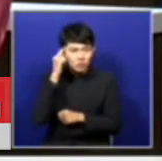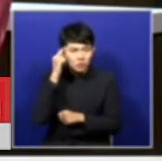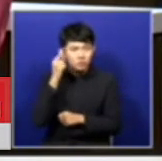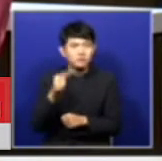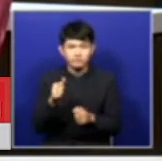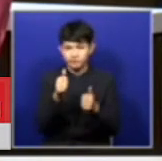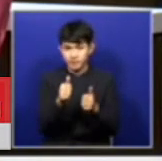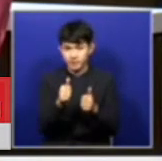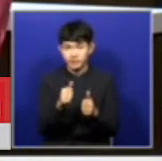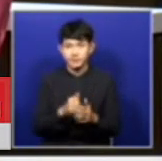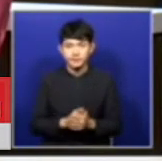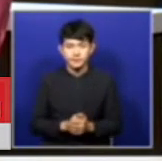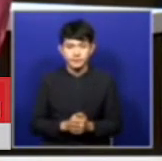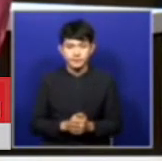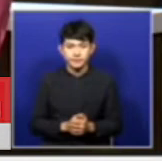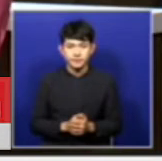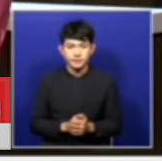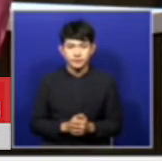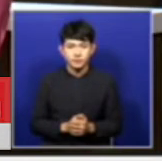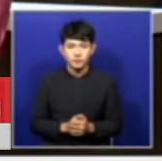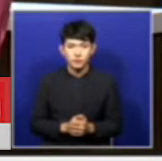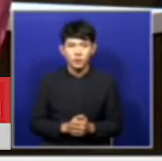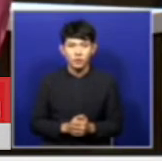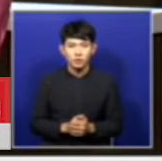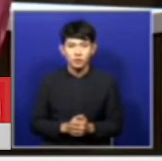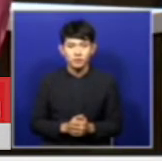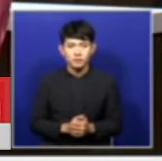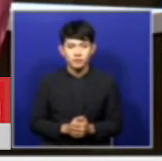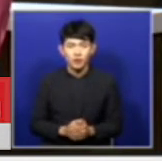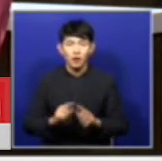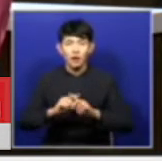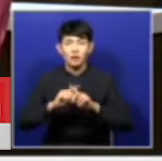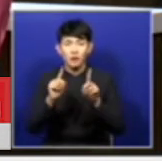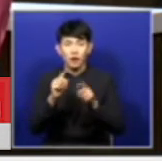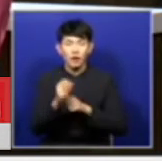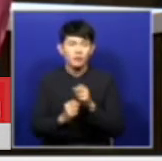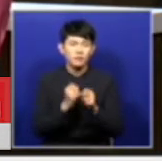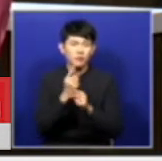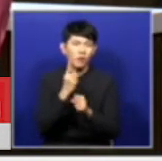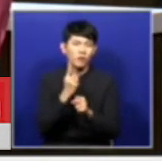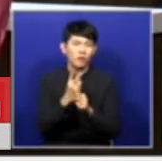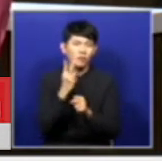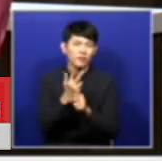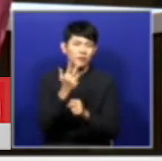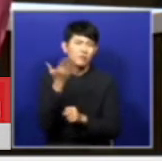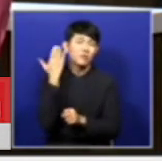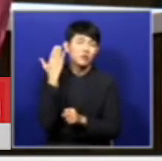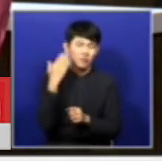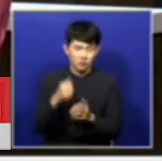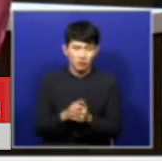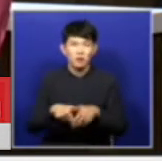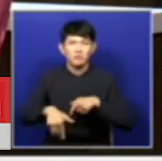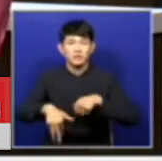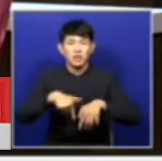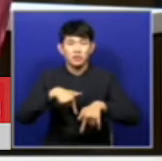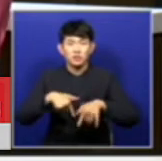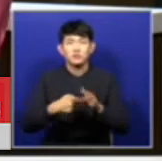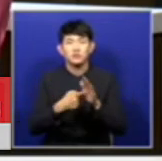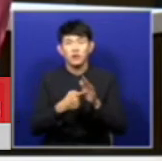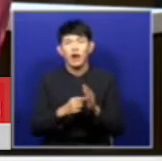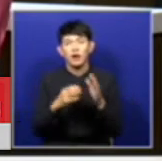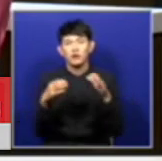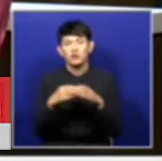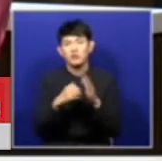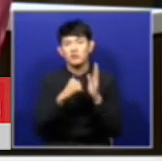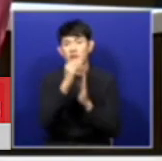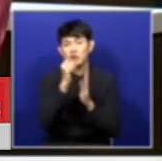ที่ดีนะครับแต่ผมต้องเรียนด้วยความเคารพว่าในช่วงหลายปีที่ผ่านมาเนี่ยนะครับประชาชนโดยเฉพาะทางภาคเหนือซึ่งประสบกับ